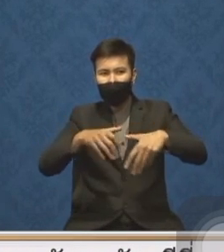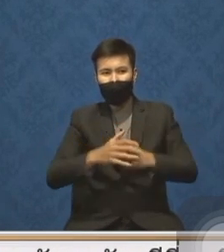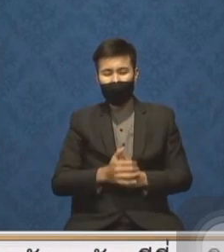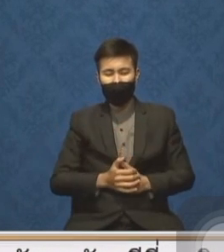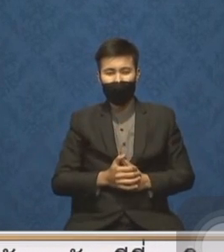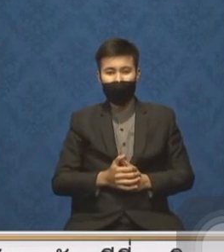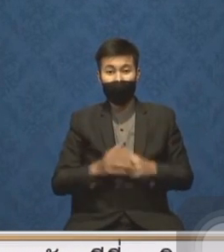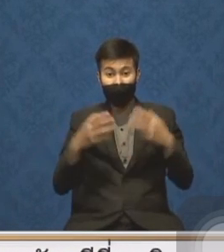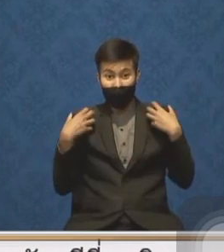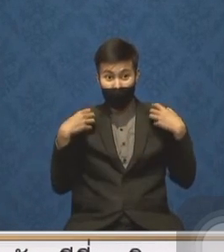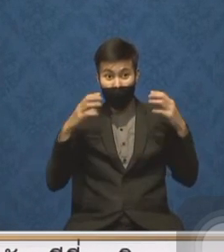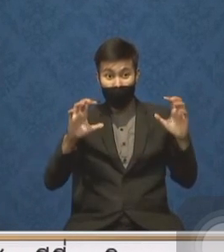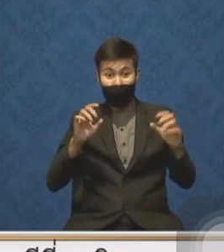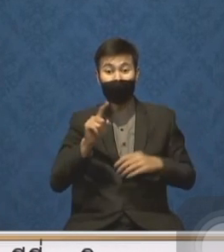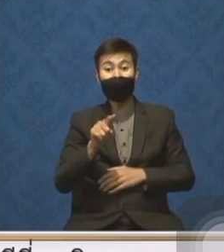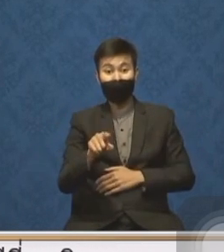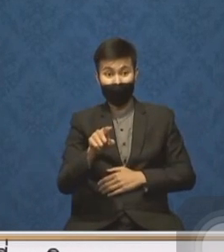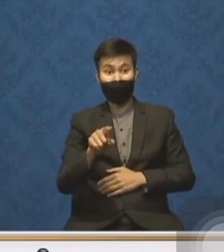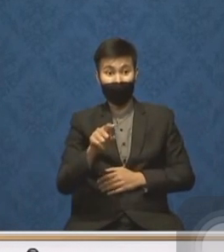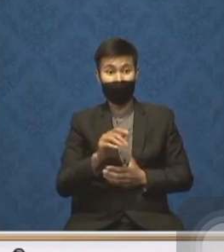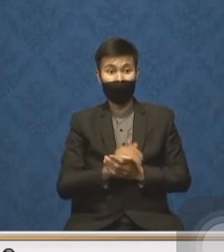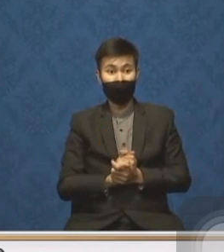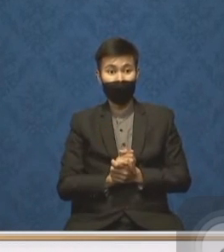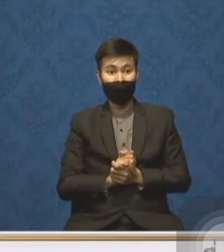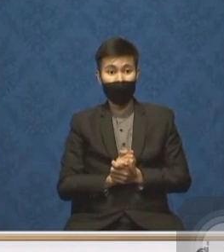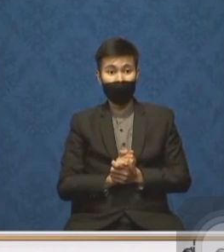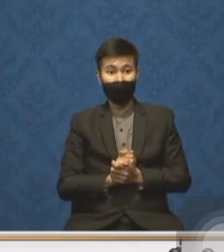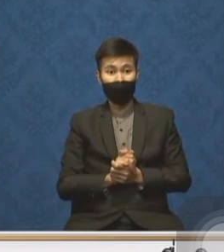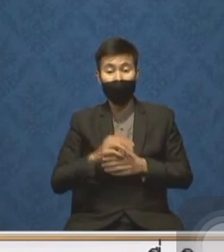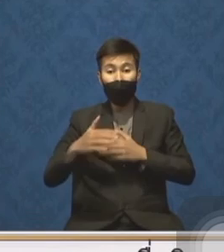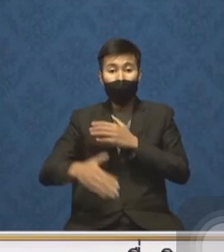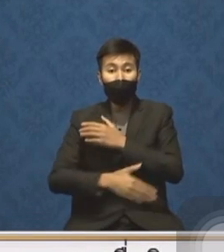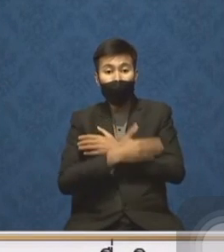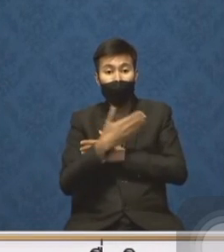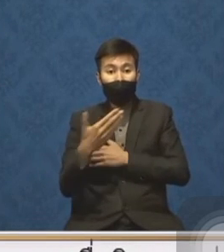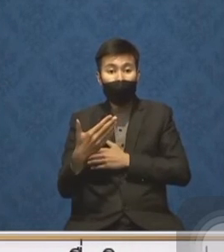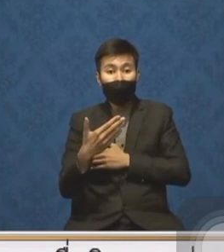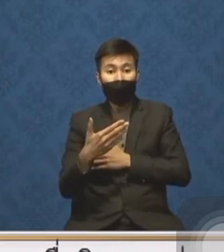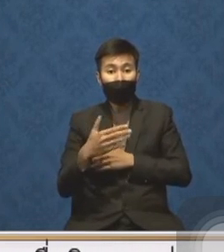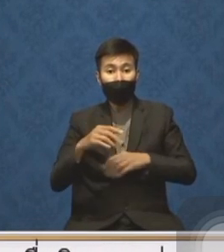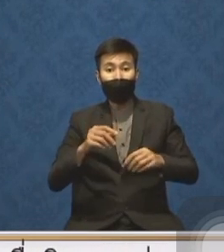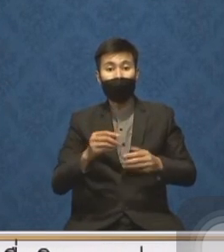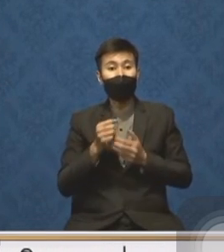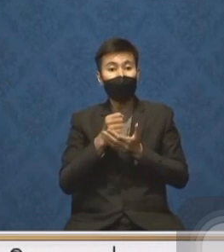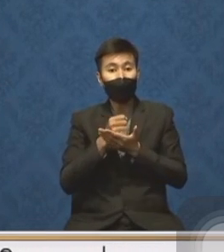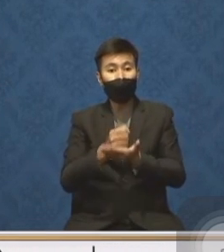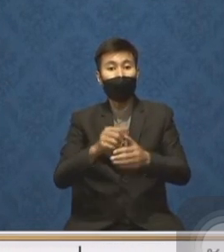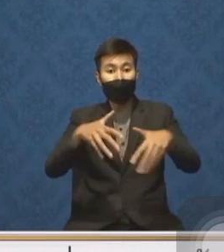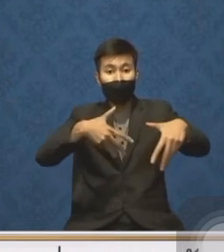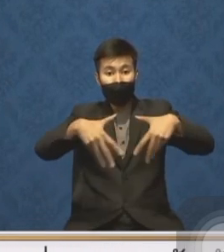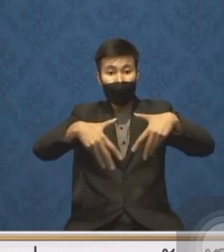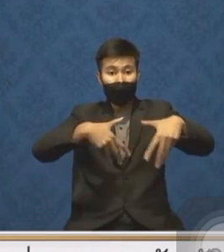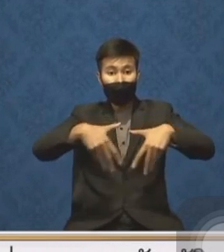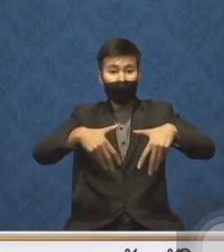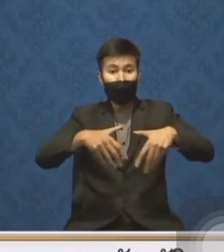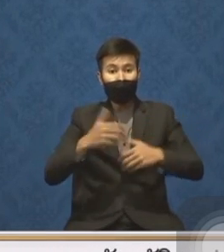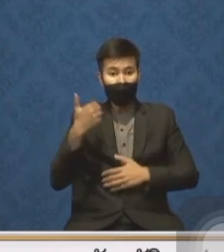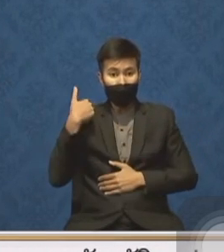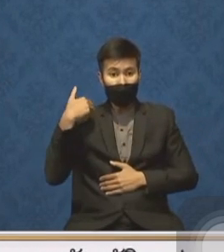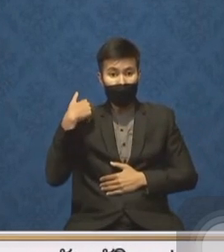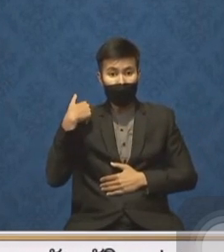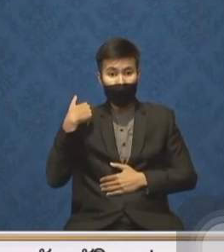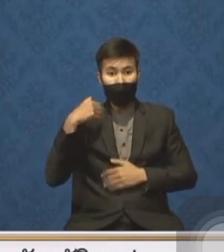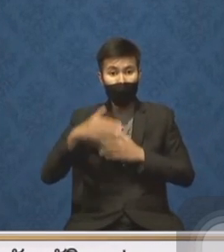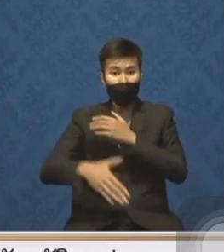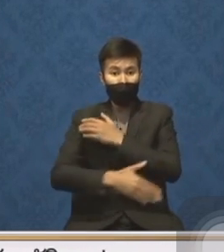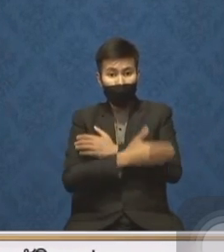นั้นๆยังไม่สามารถให้โอกาสให้ประชาชนได้มีโอกาสในการรักษ